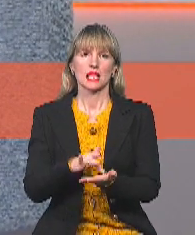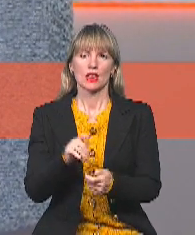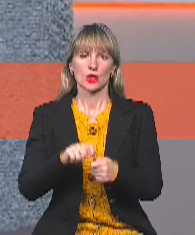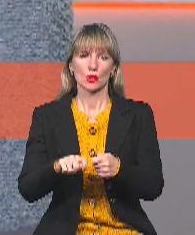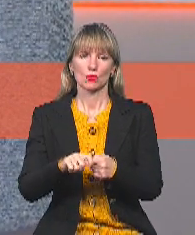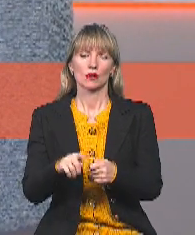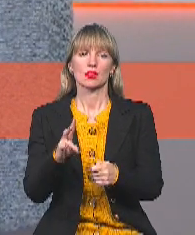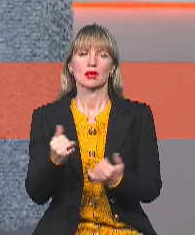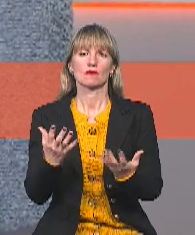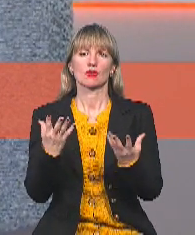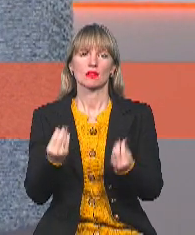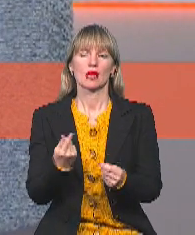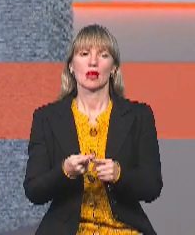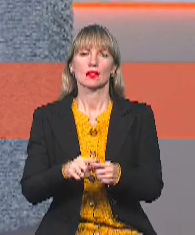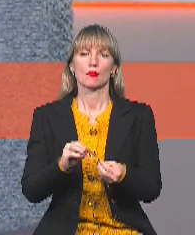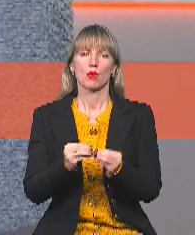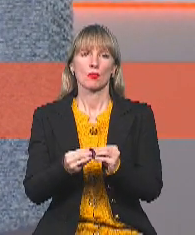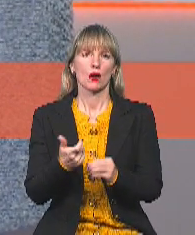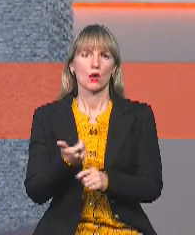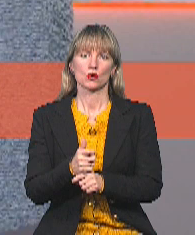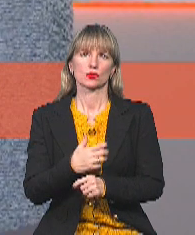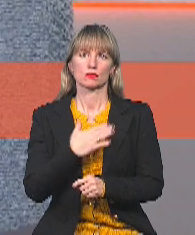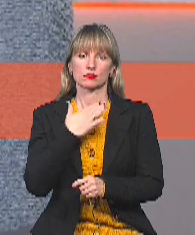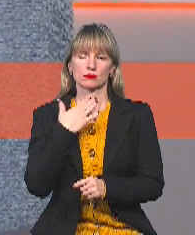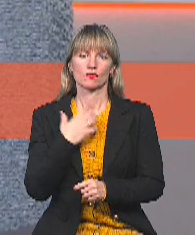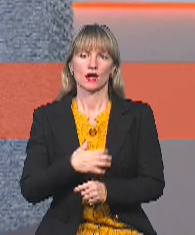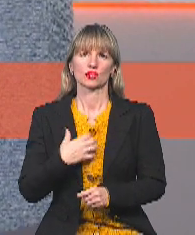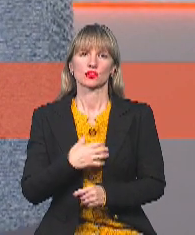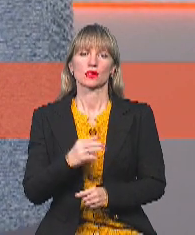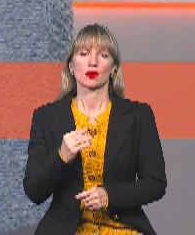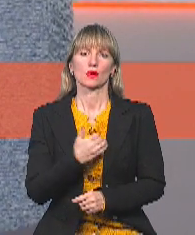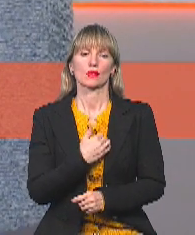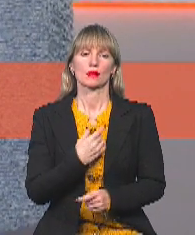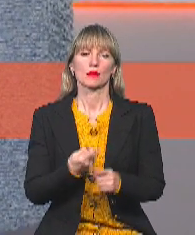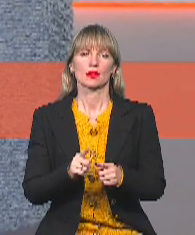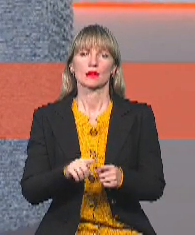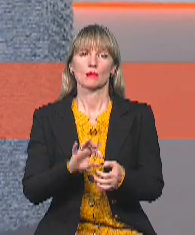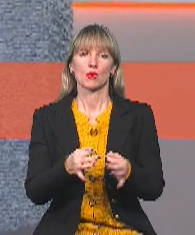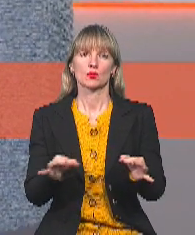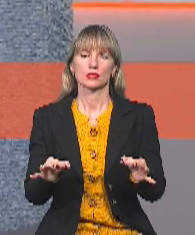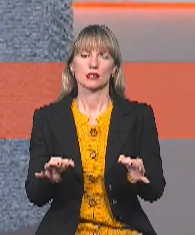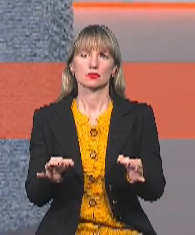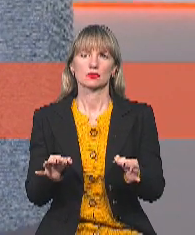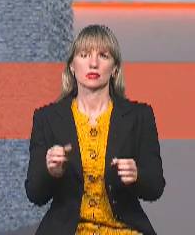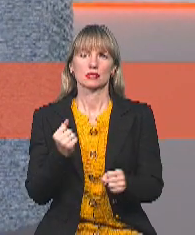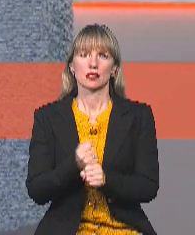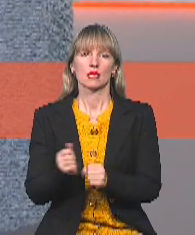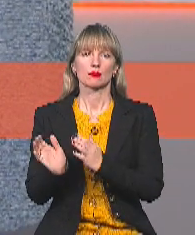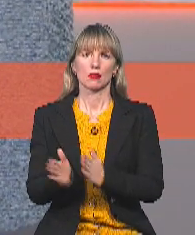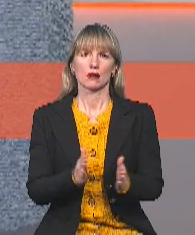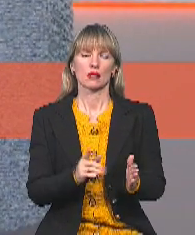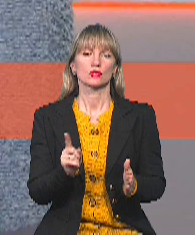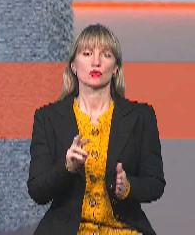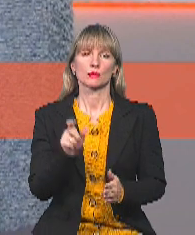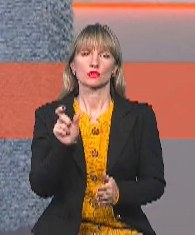на сьогоднішній день ця проблема дуже актуальна, і ми хочемо этот процесс структурировать таким образом,